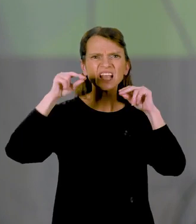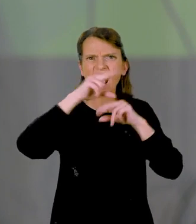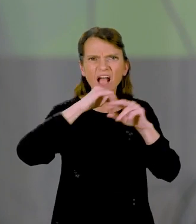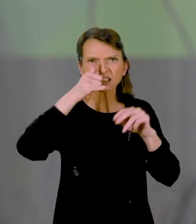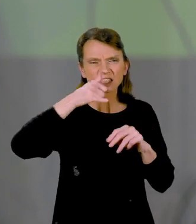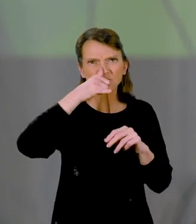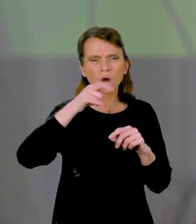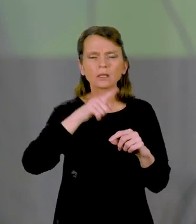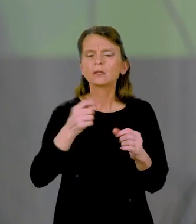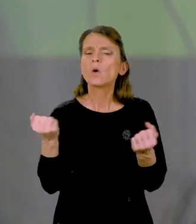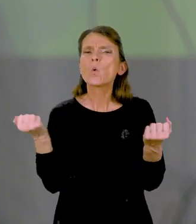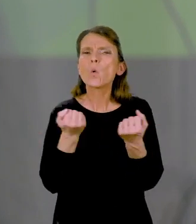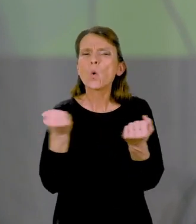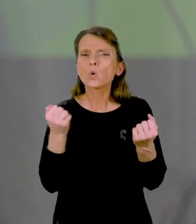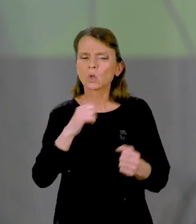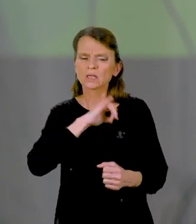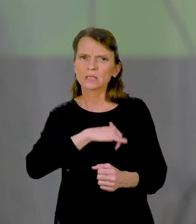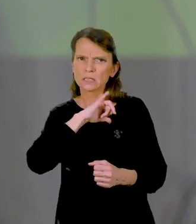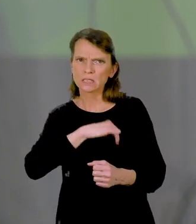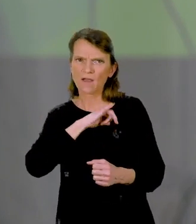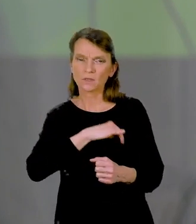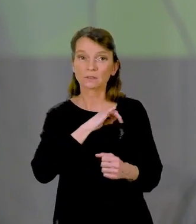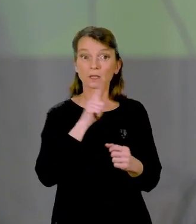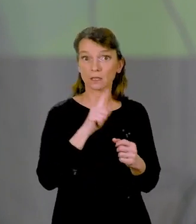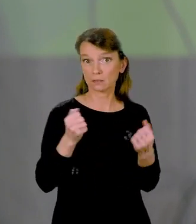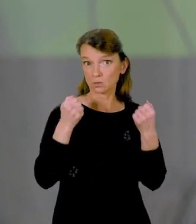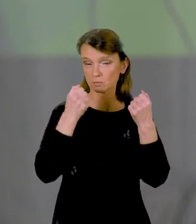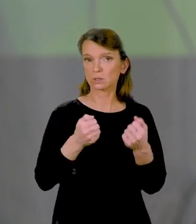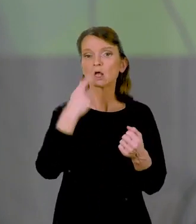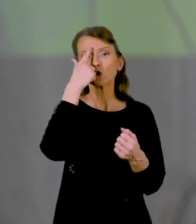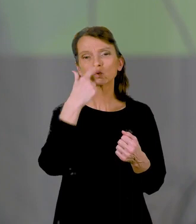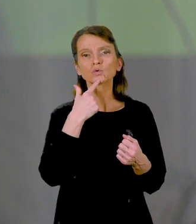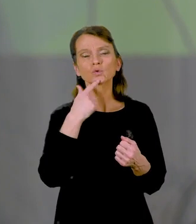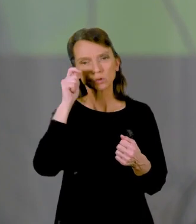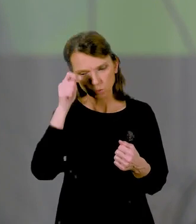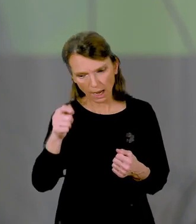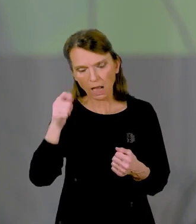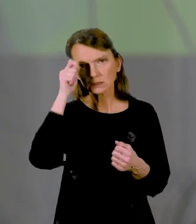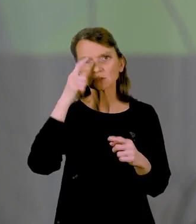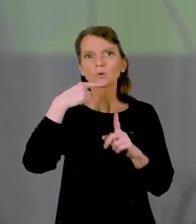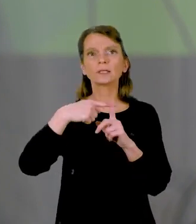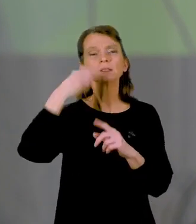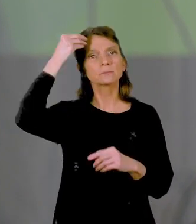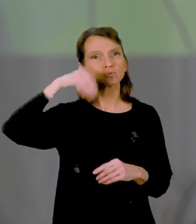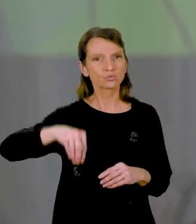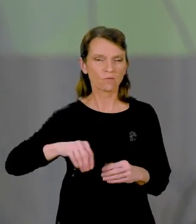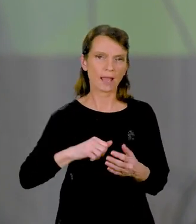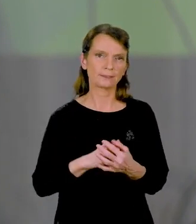in pregovorno hudo zavist ter vzpostavila dostojanstvo in spoštovanje.